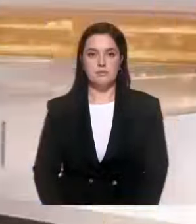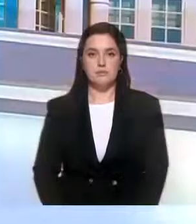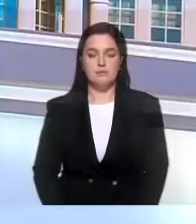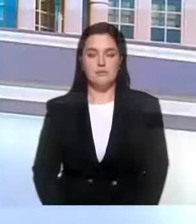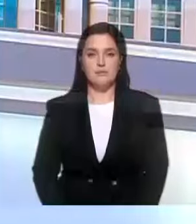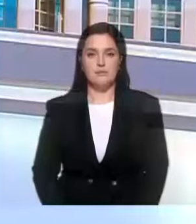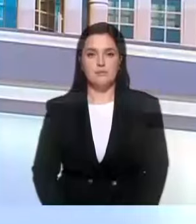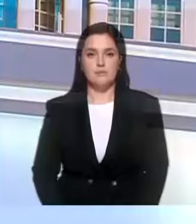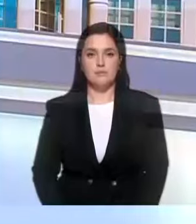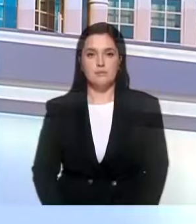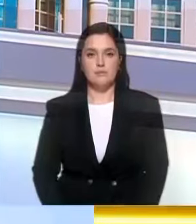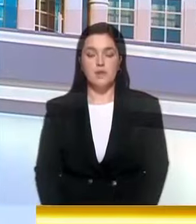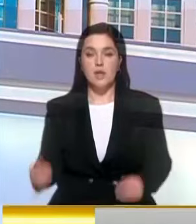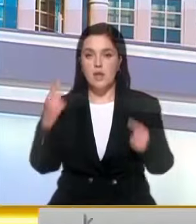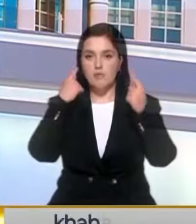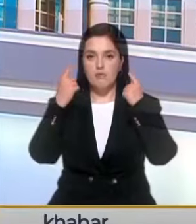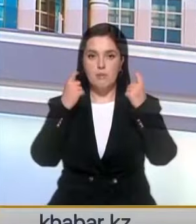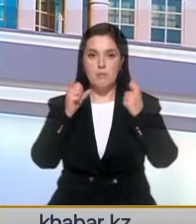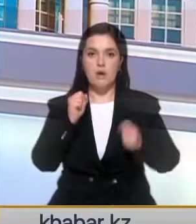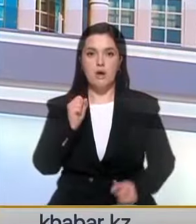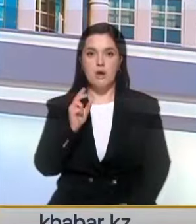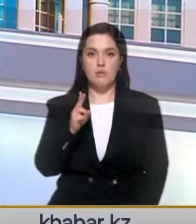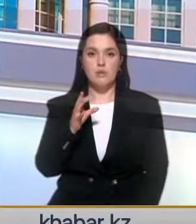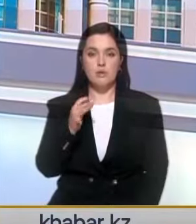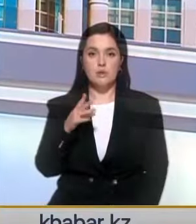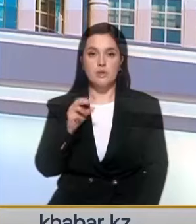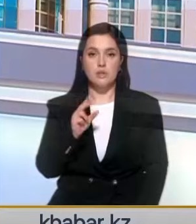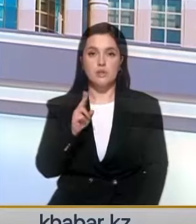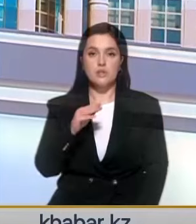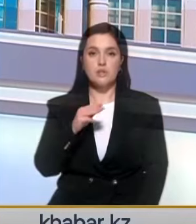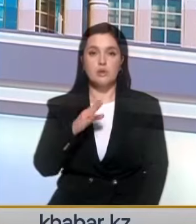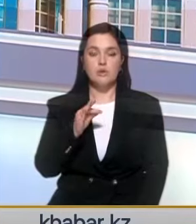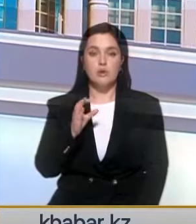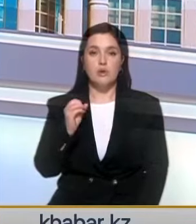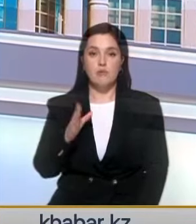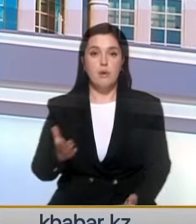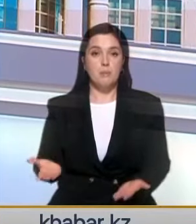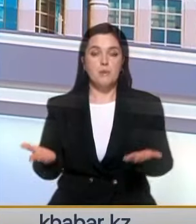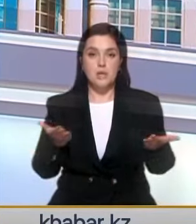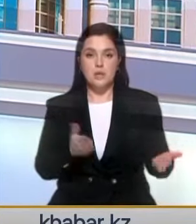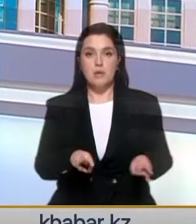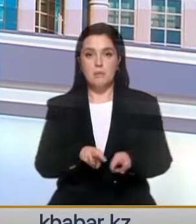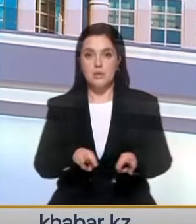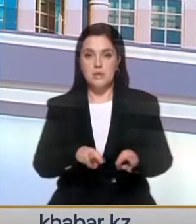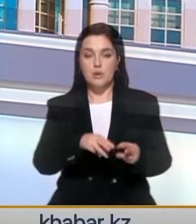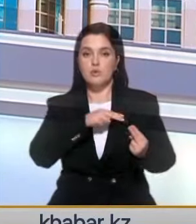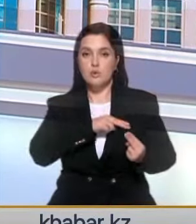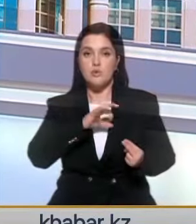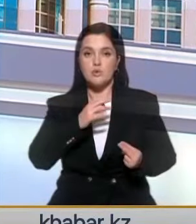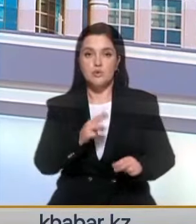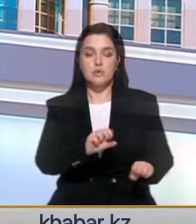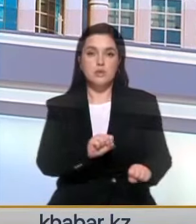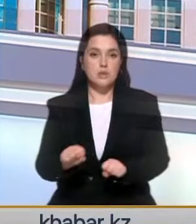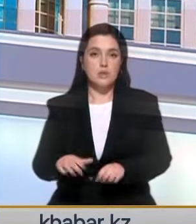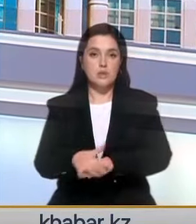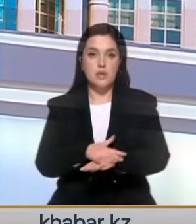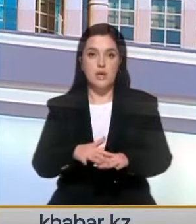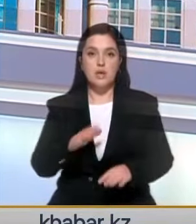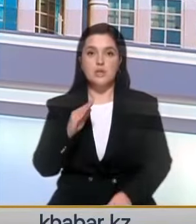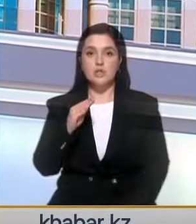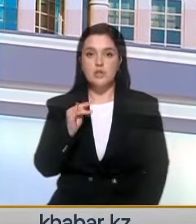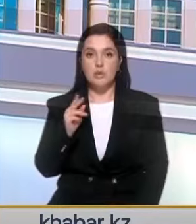секунд и начнём выпуск с информации из аккорды Касым жумар Тукаев принял министра труда и социальной защиты населения Светлана